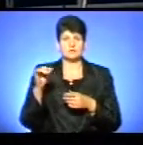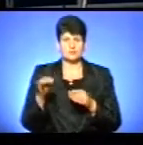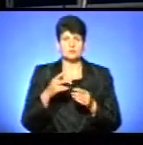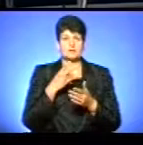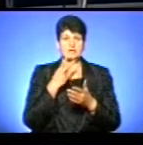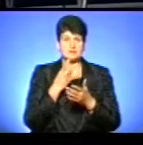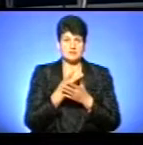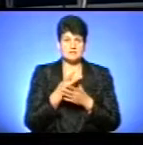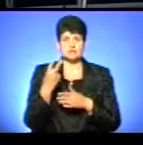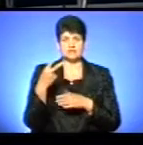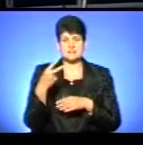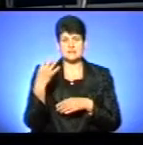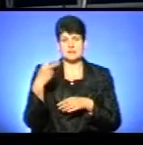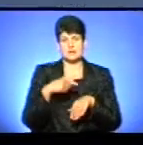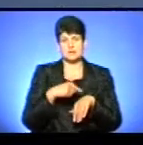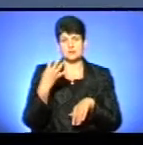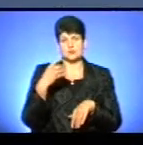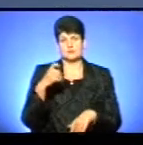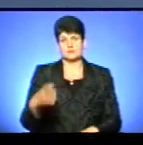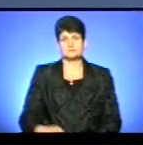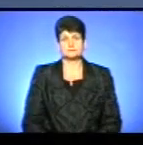детальніше про це дивіться о 20:40.